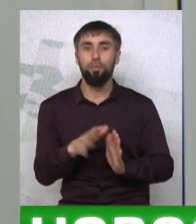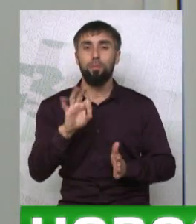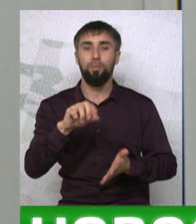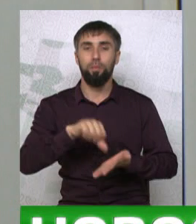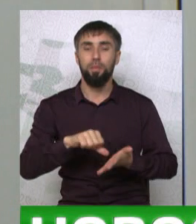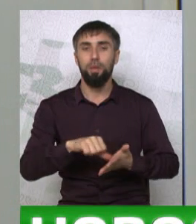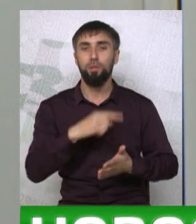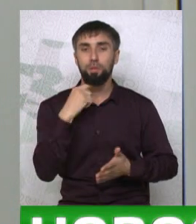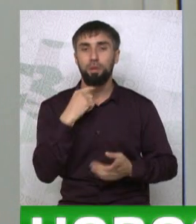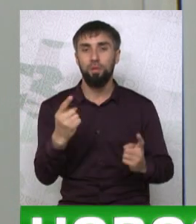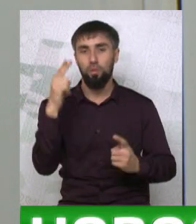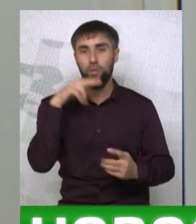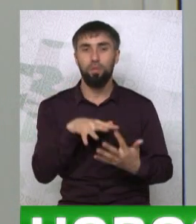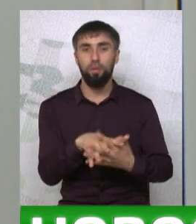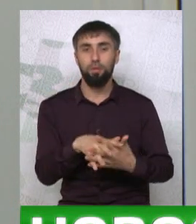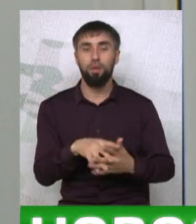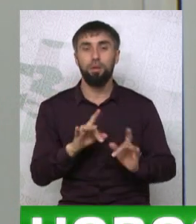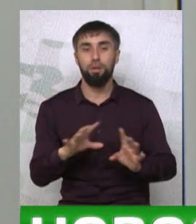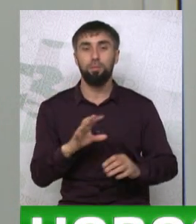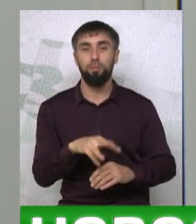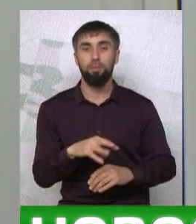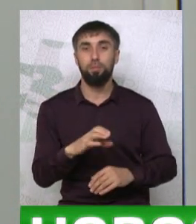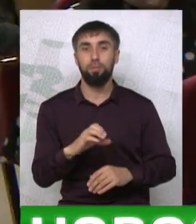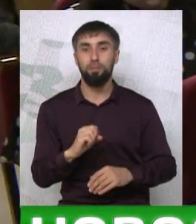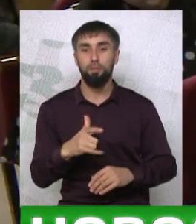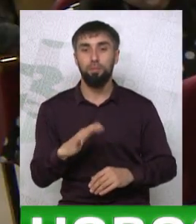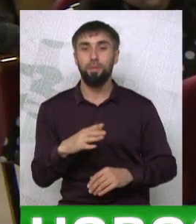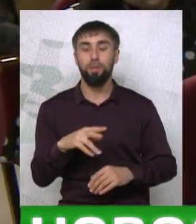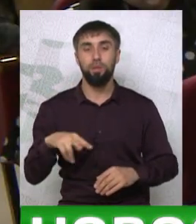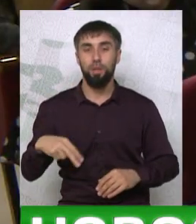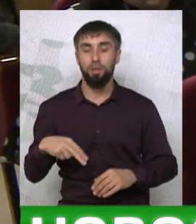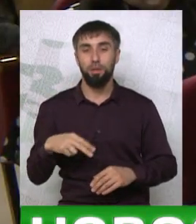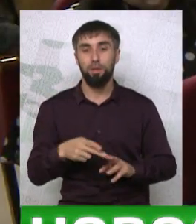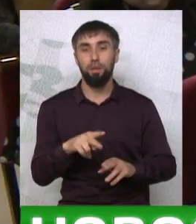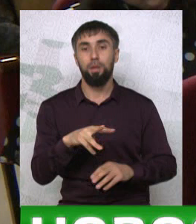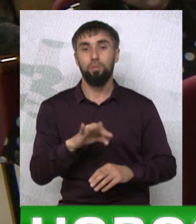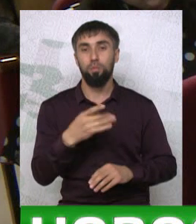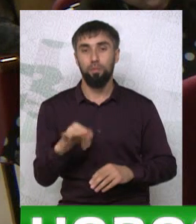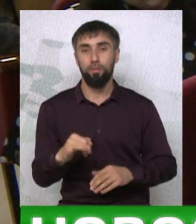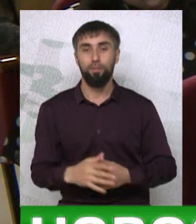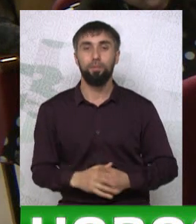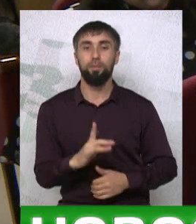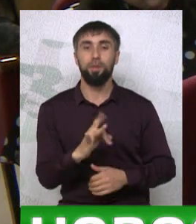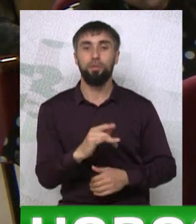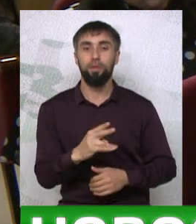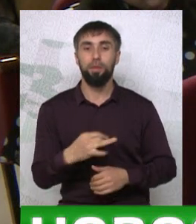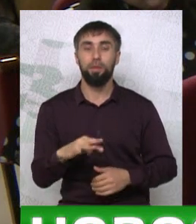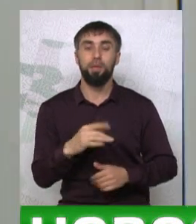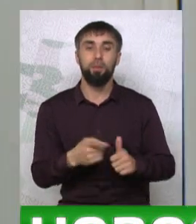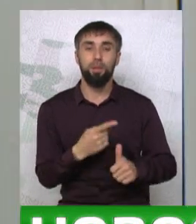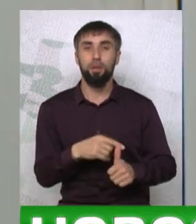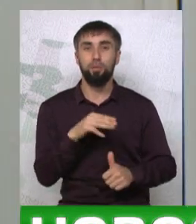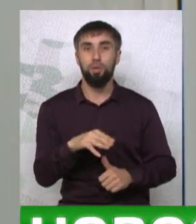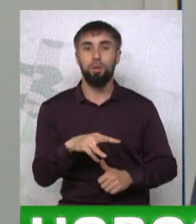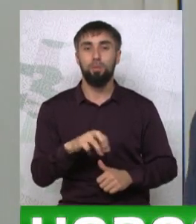ингушей в Великой Отечественной войне рассказывает Магомед Сагов, директор Ингушского государственного музея краеведения имени Тугана Мальсага.